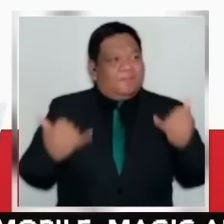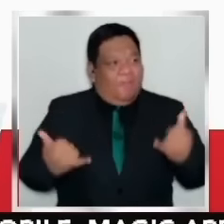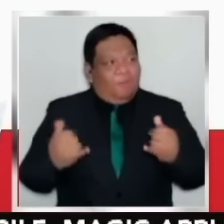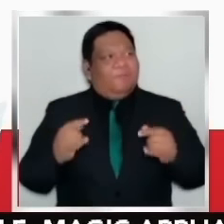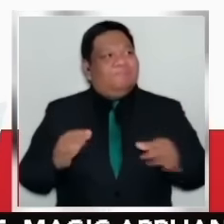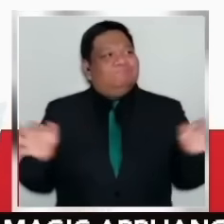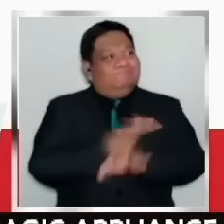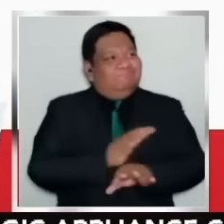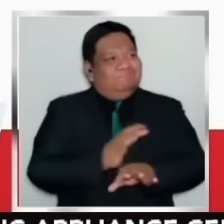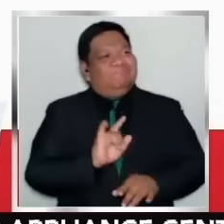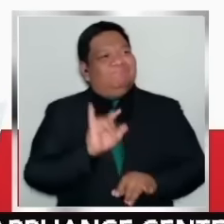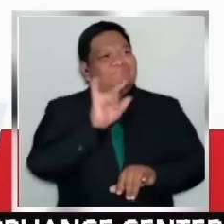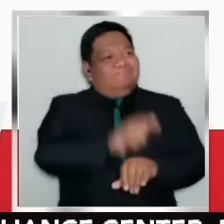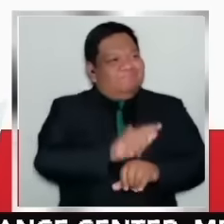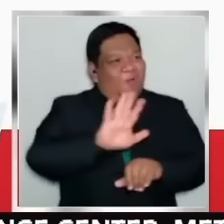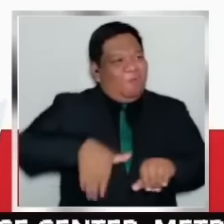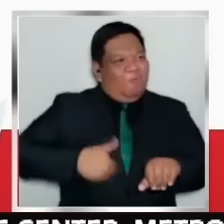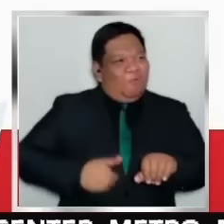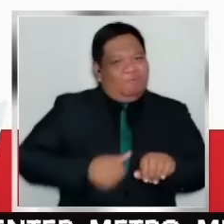Anong pakiramdam doon?